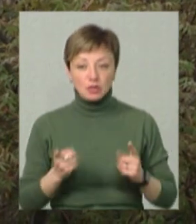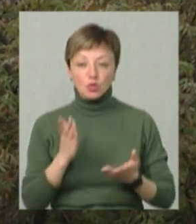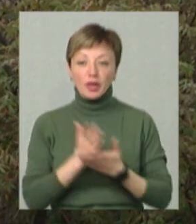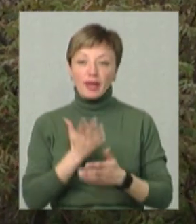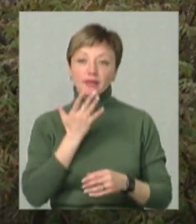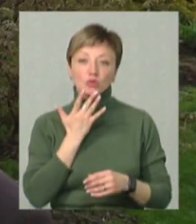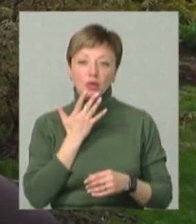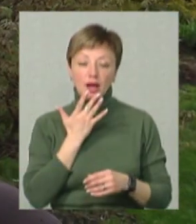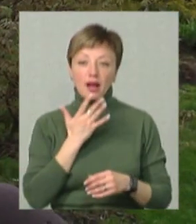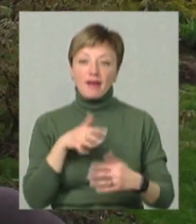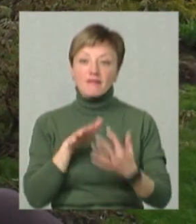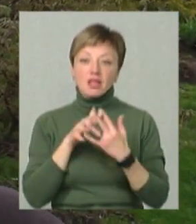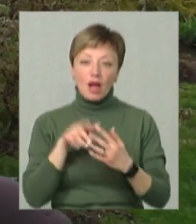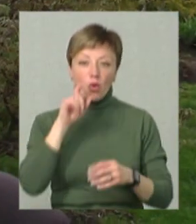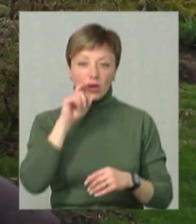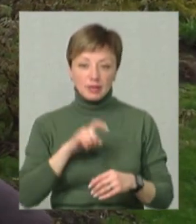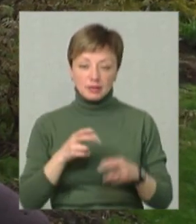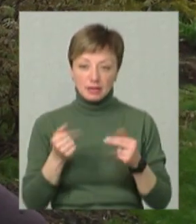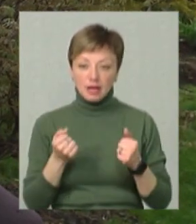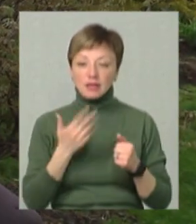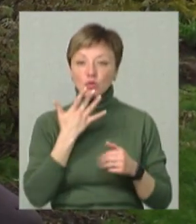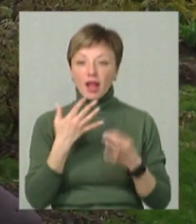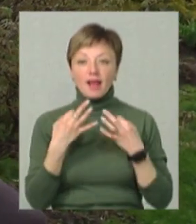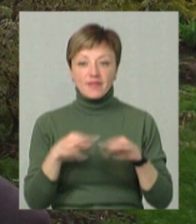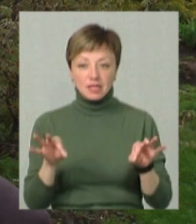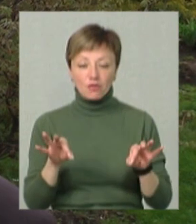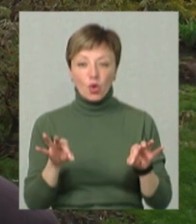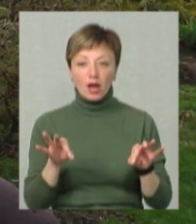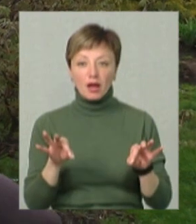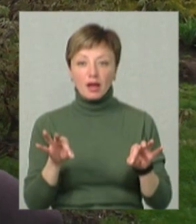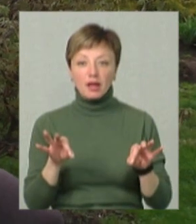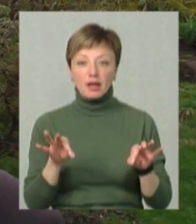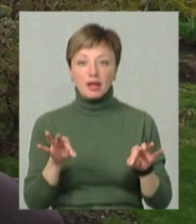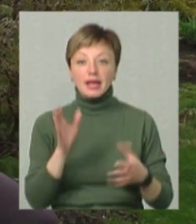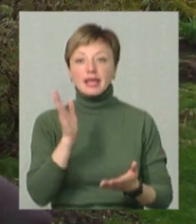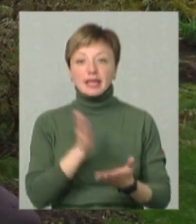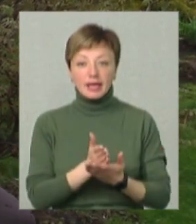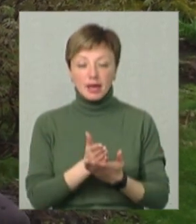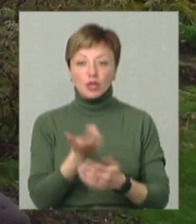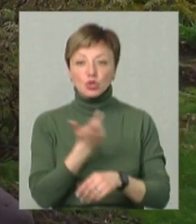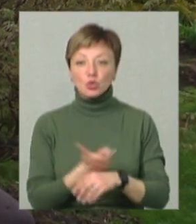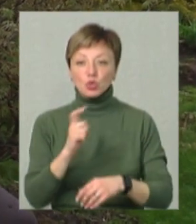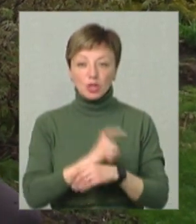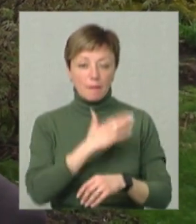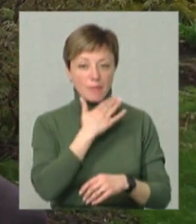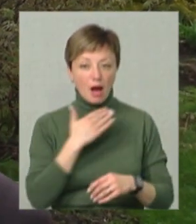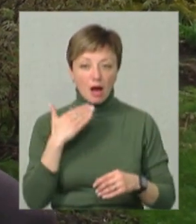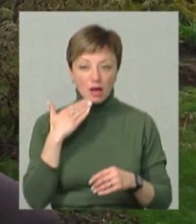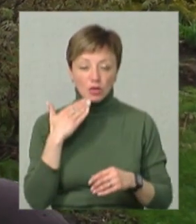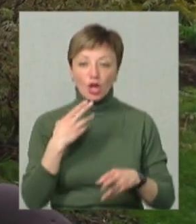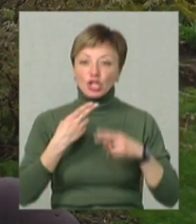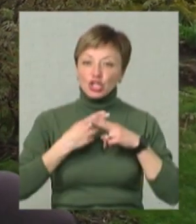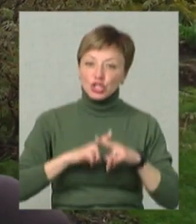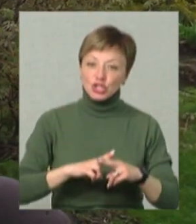дійсно національна війна українська, так, національно визвольна. І, власне, є, я думаю, дуже багато